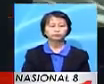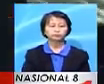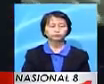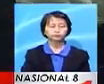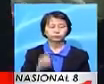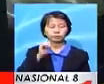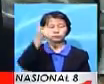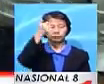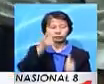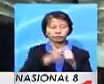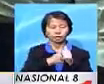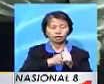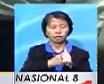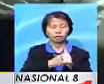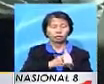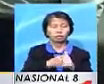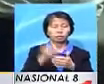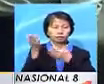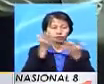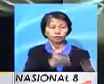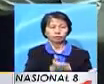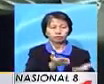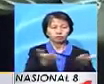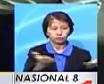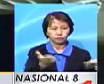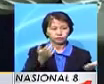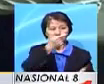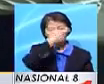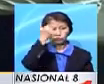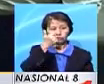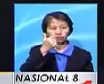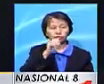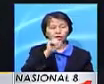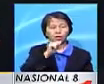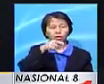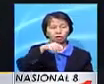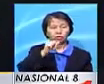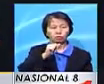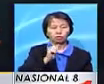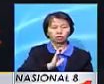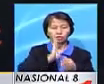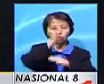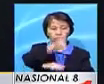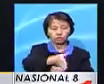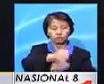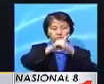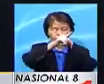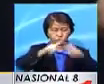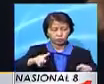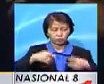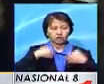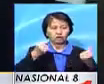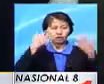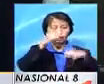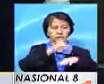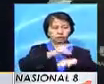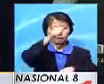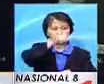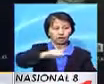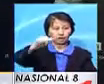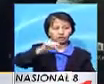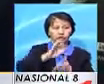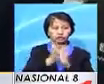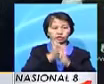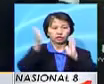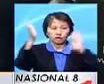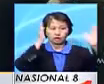Buat julung kalinya, perlumbaan ini dibawa ke rantau ini memandangkan Aqua Cross mempunyai jumlah penonton yang ramai di Asia. Selain menjadikan